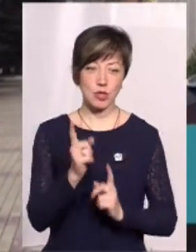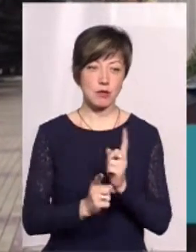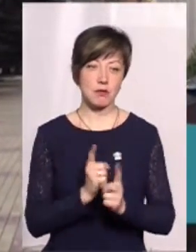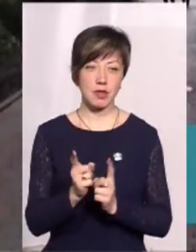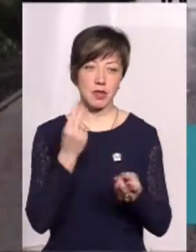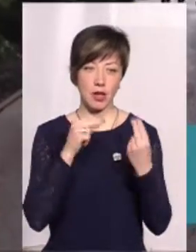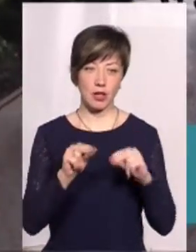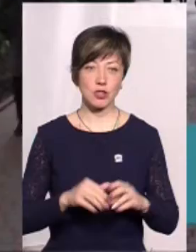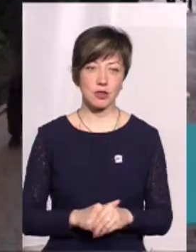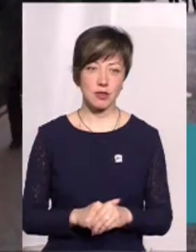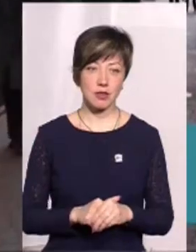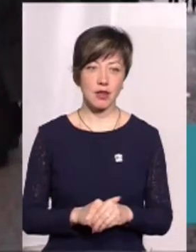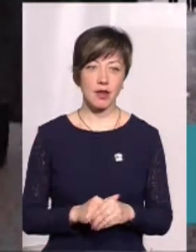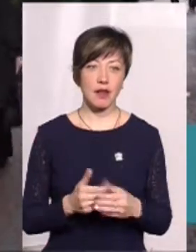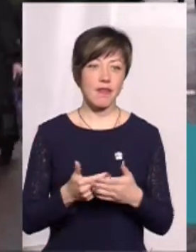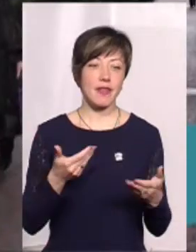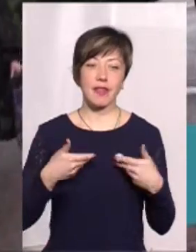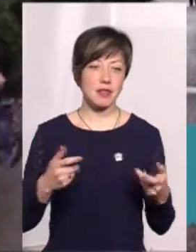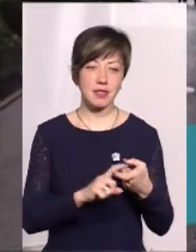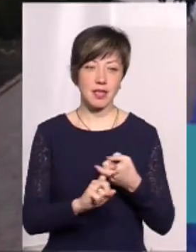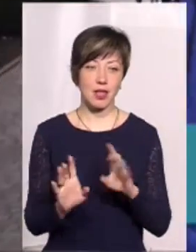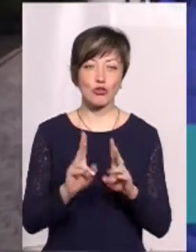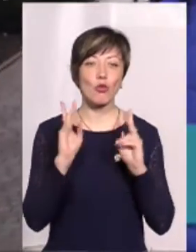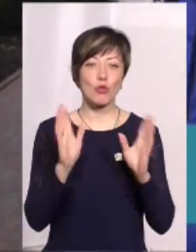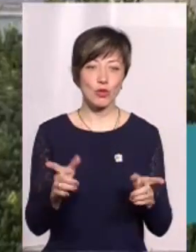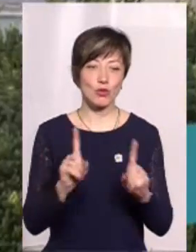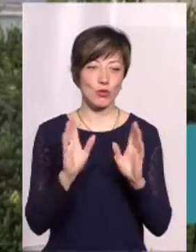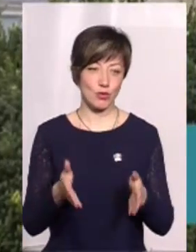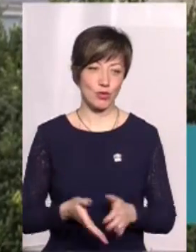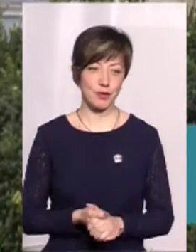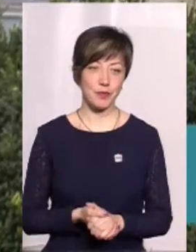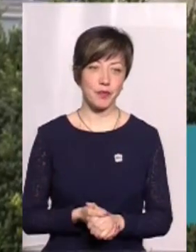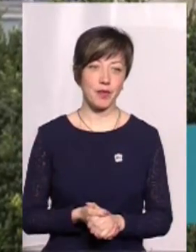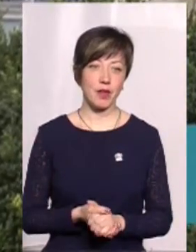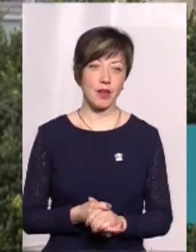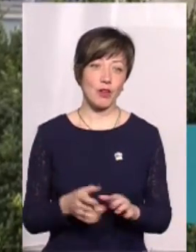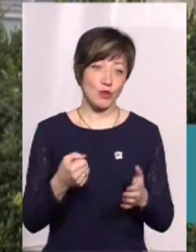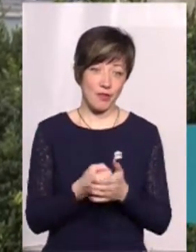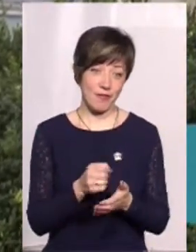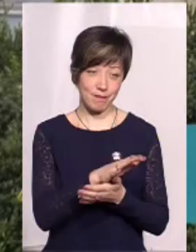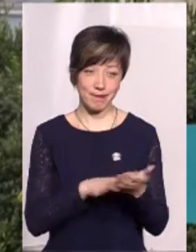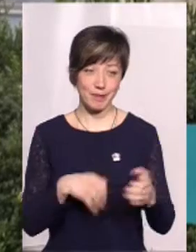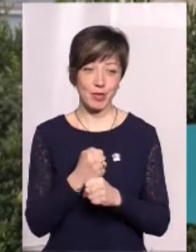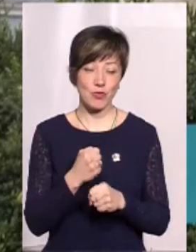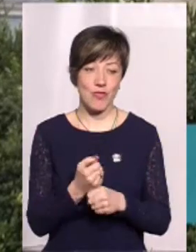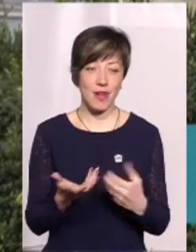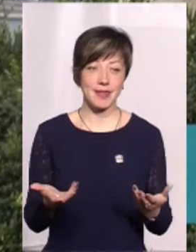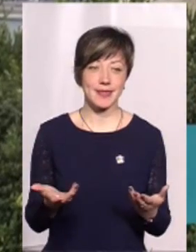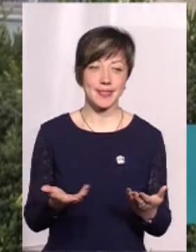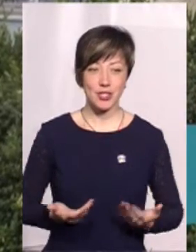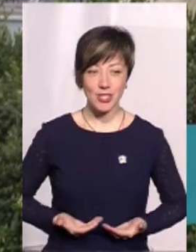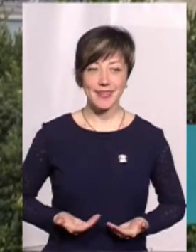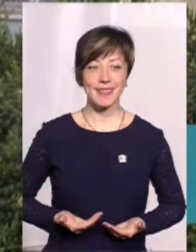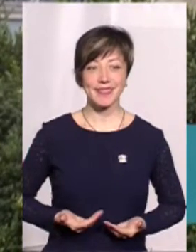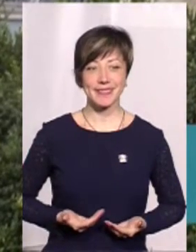змінюватись найкраще. Від нас у цього нічого не залежить. І що буде, то вже буде. Ну, те, що я робив до того, працювати, жити.